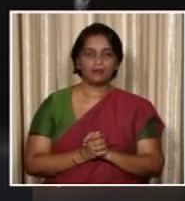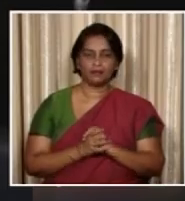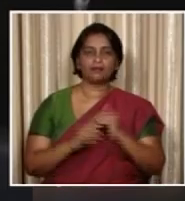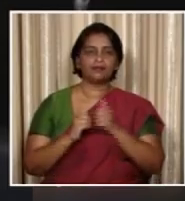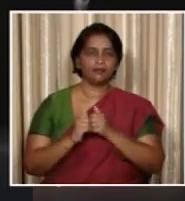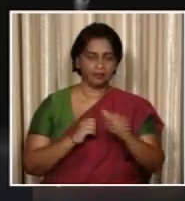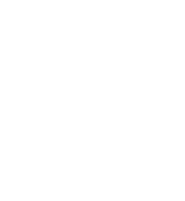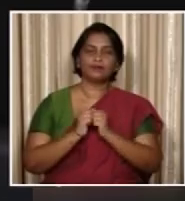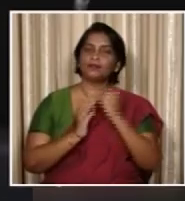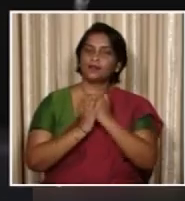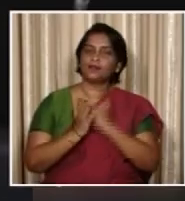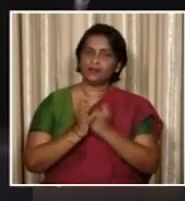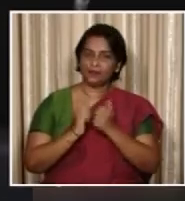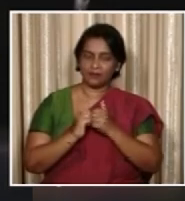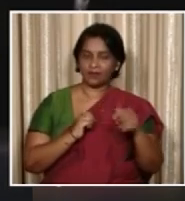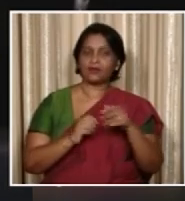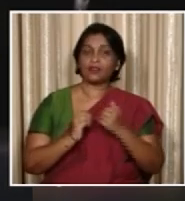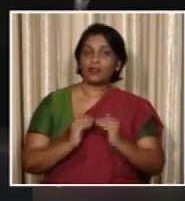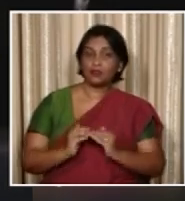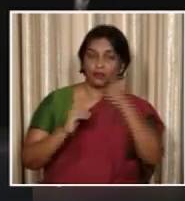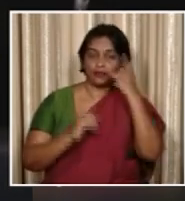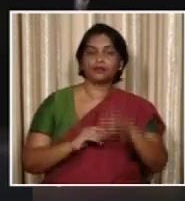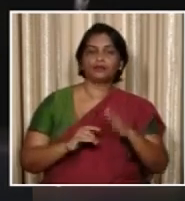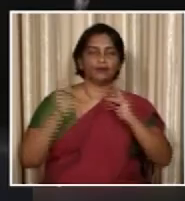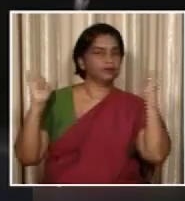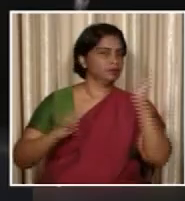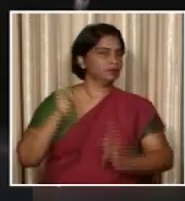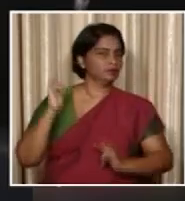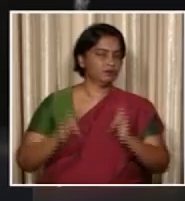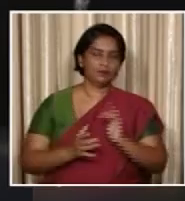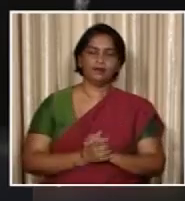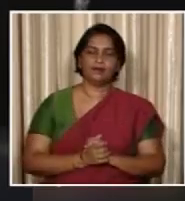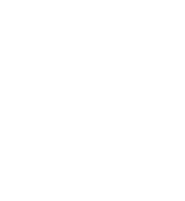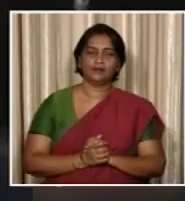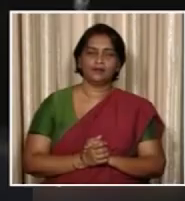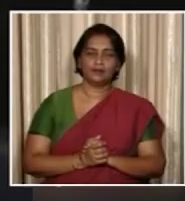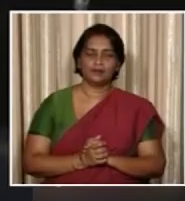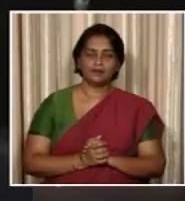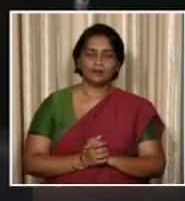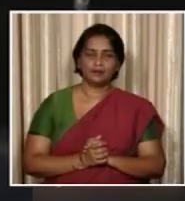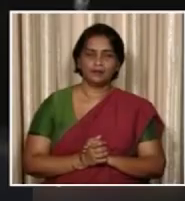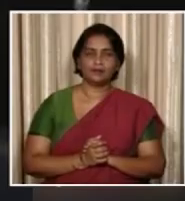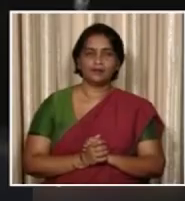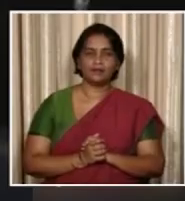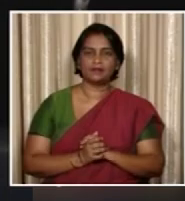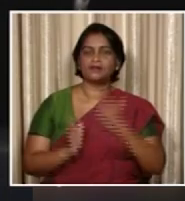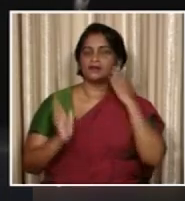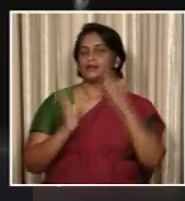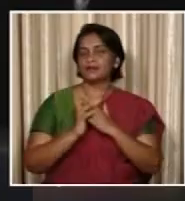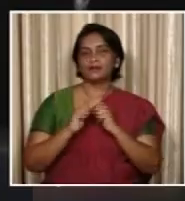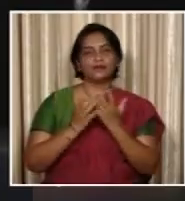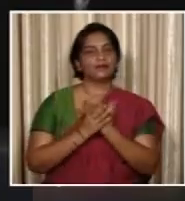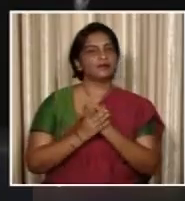වැටිලා තිබිච්ච වෙලාවේදී මේක උස්සලා ගත්ත නිසා තමයි අද සංචාරකව එන්නේ. ඇත්ත. නමුත් මෙතන මේ මතුවෙච්ච ප්‍රශ්නට අපි විසඳුමක්